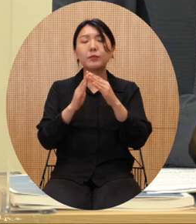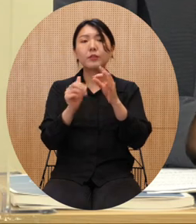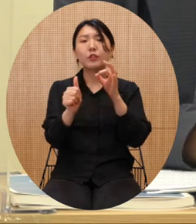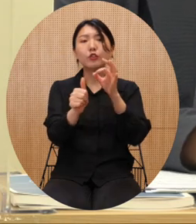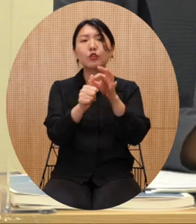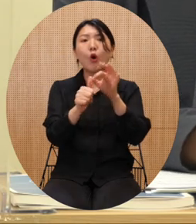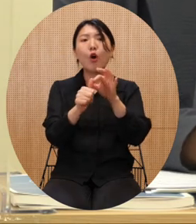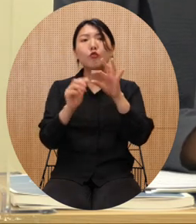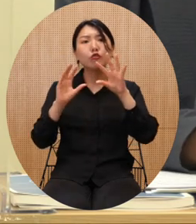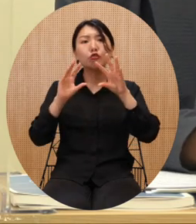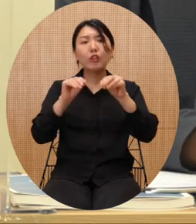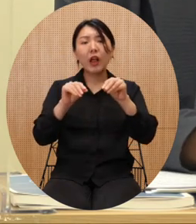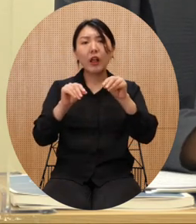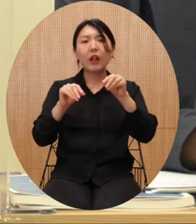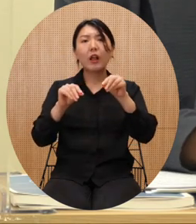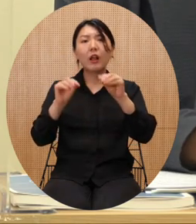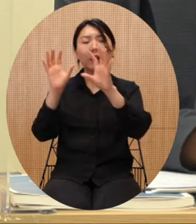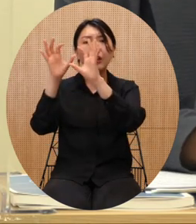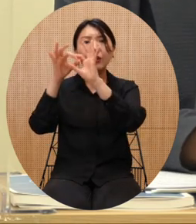이 주거비 중단이